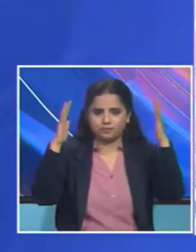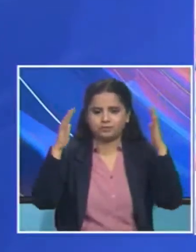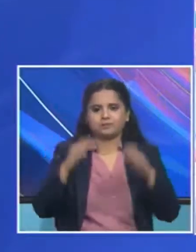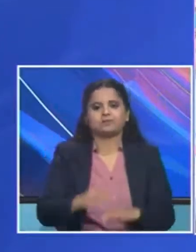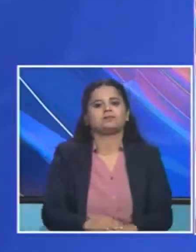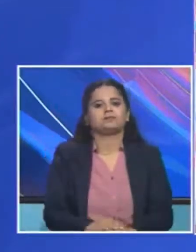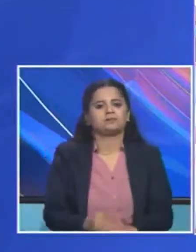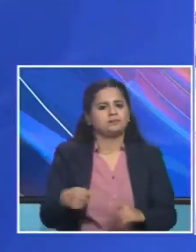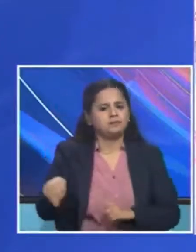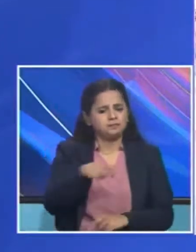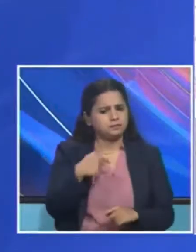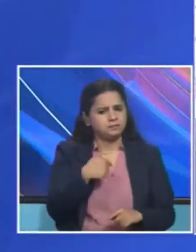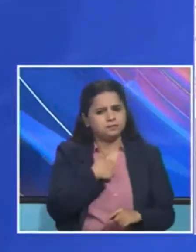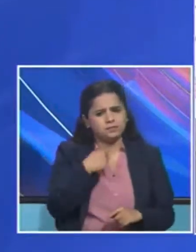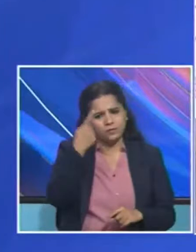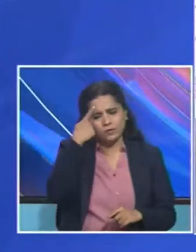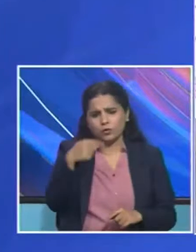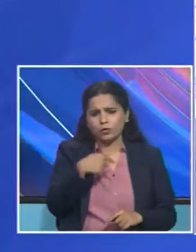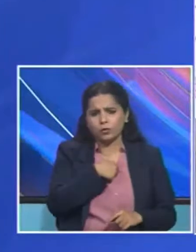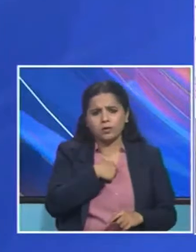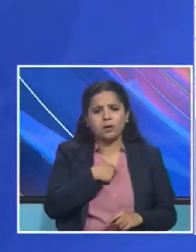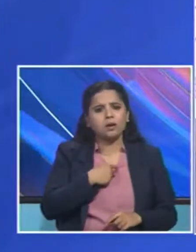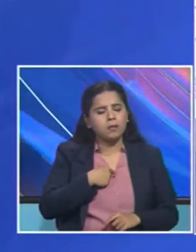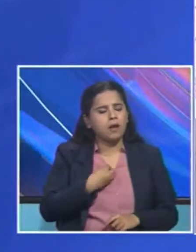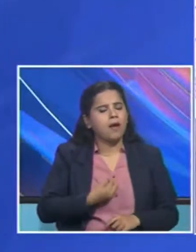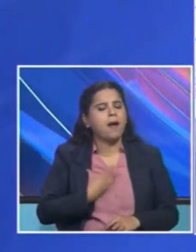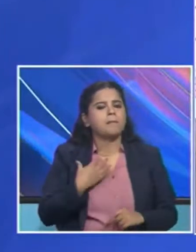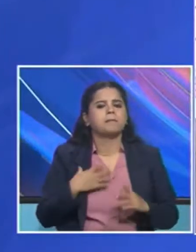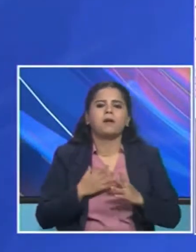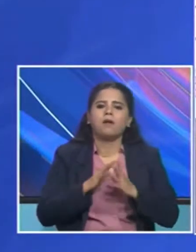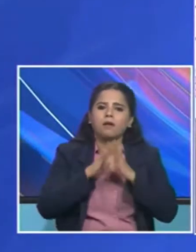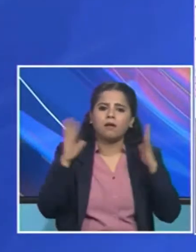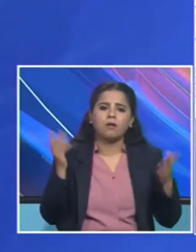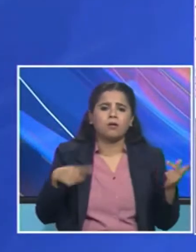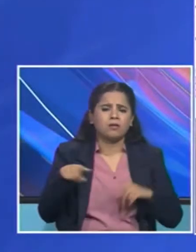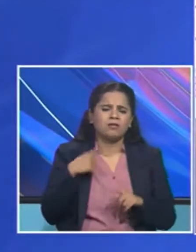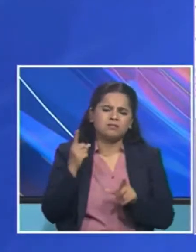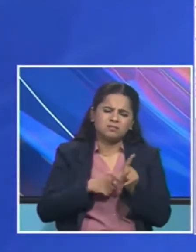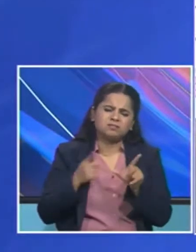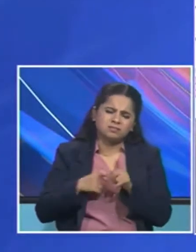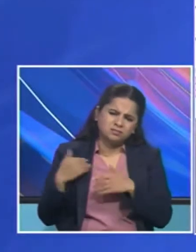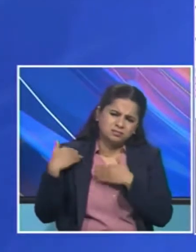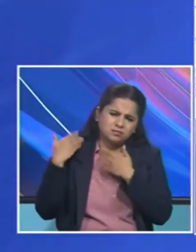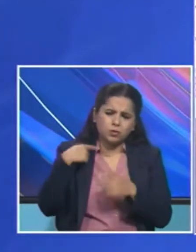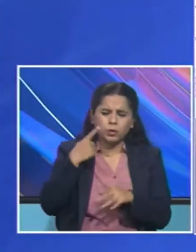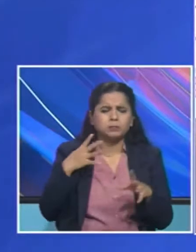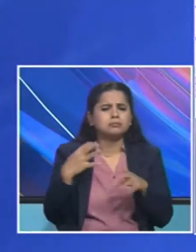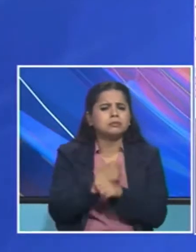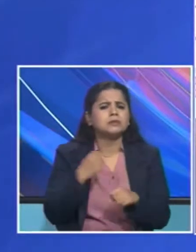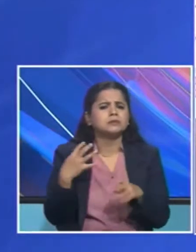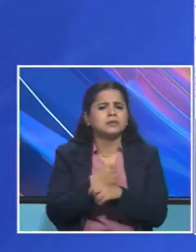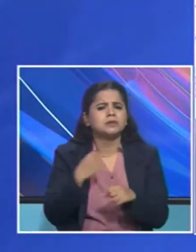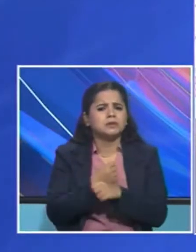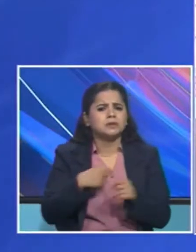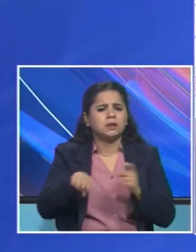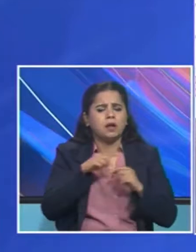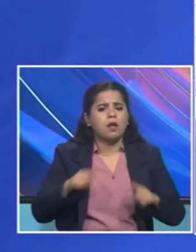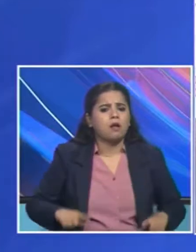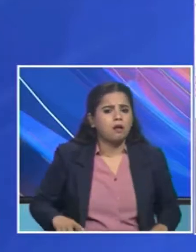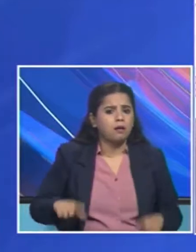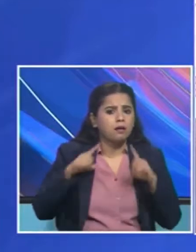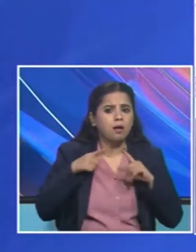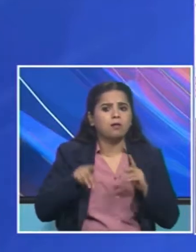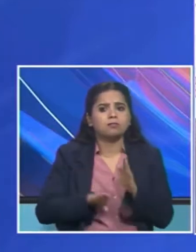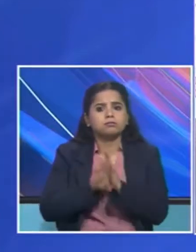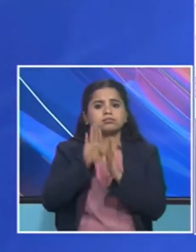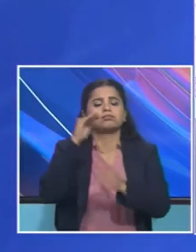और ये मेरे लिए बहुत संतोष की बात है कि जो सदियों से वंचित रहे, जो जीवन विकास